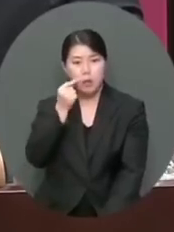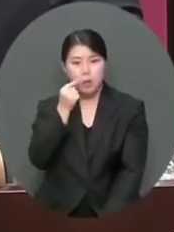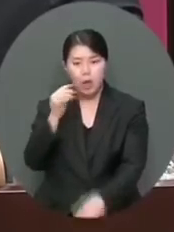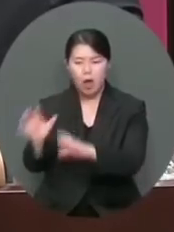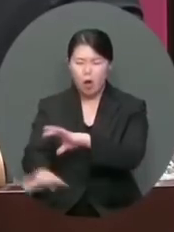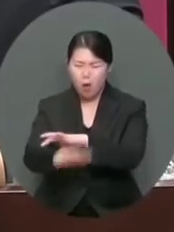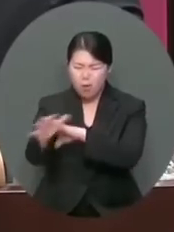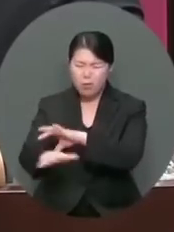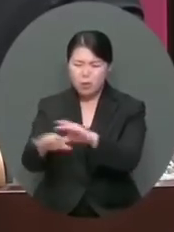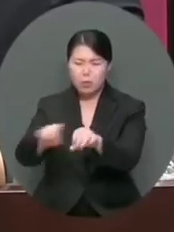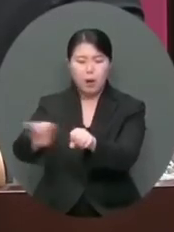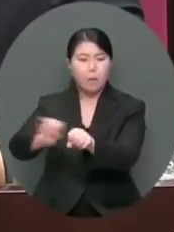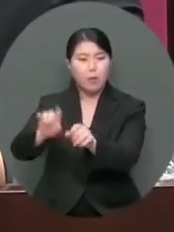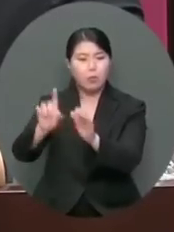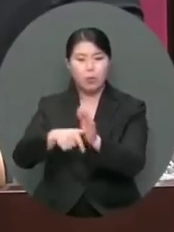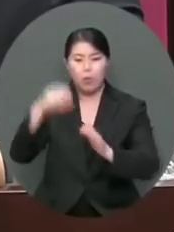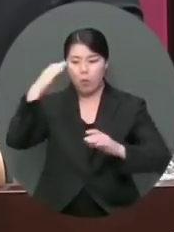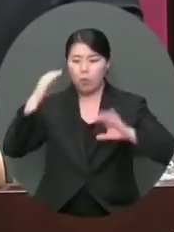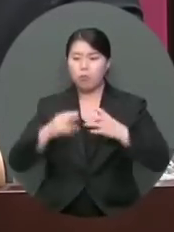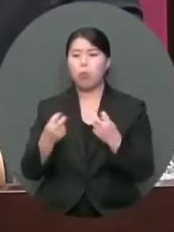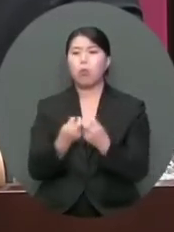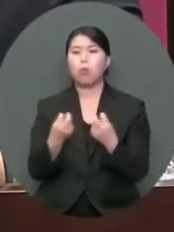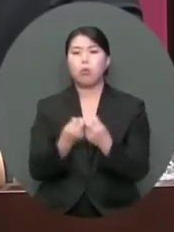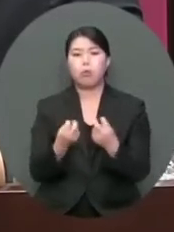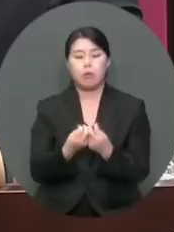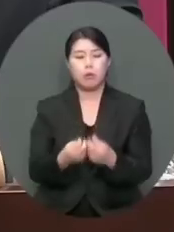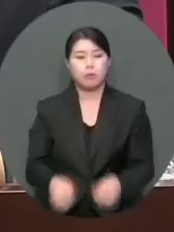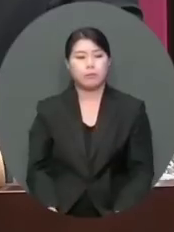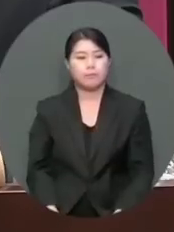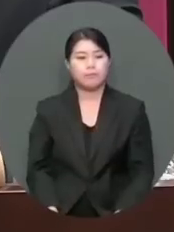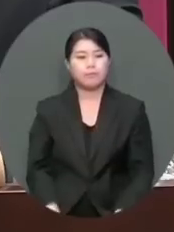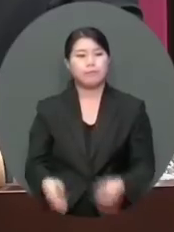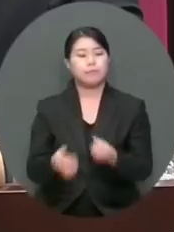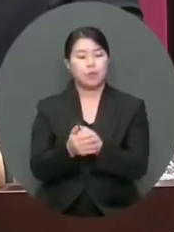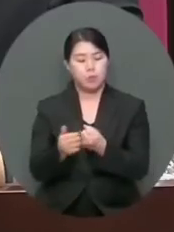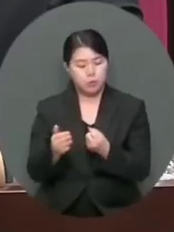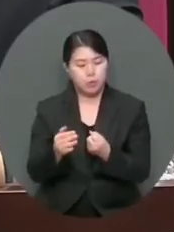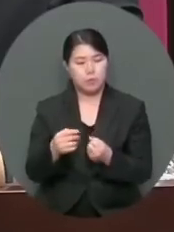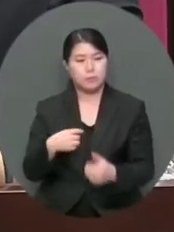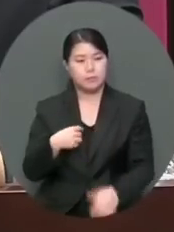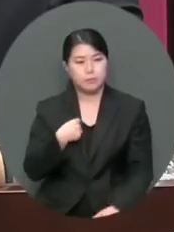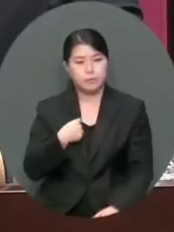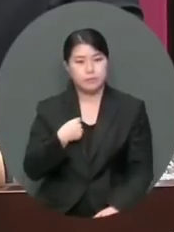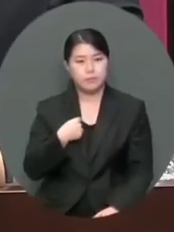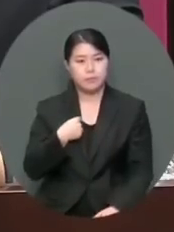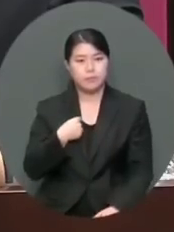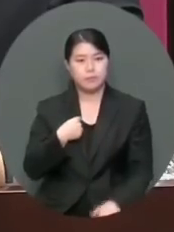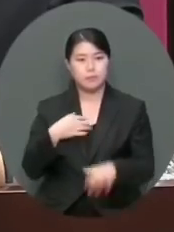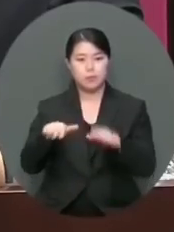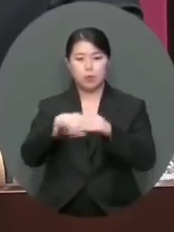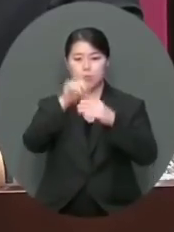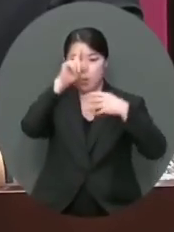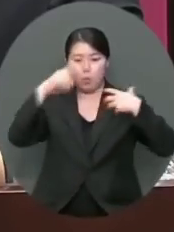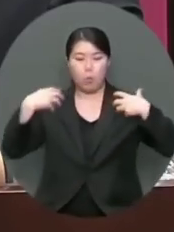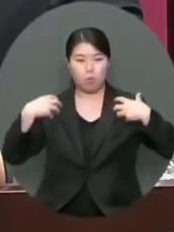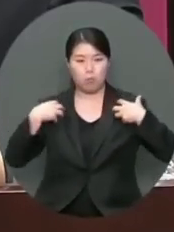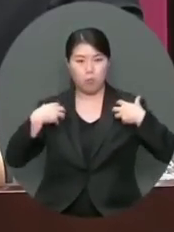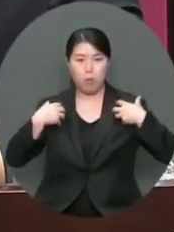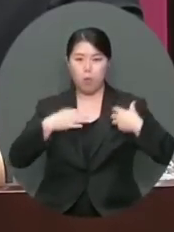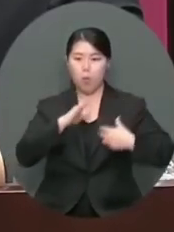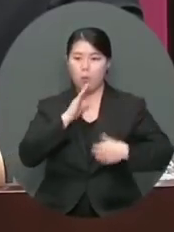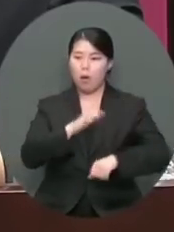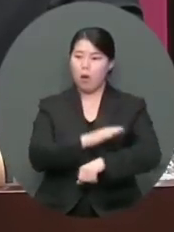방류를 했으면 우리나라는 어떻게 되는 겁니까? 그러니까 저는 그 점에서 우리 문재인 대통령님 정부가 정말 큰일을